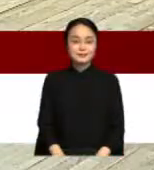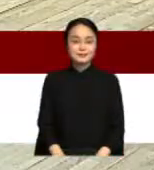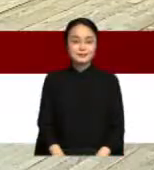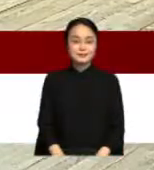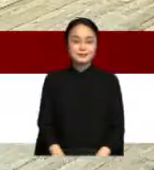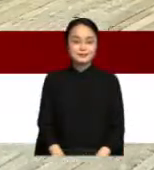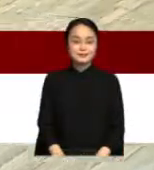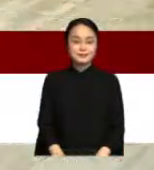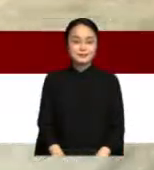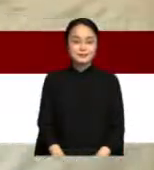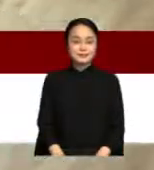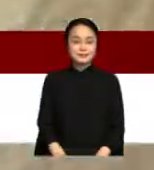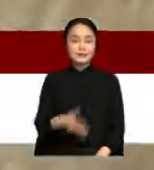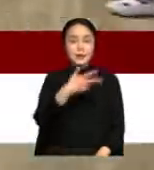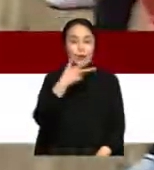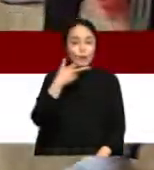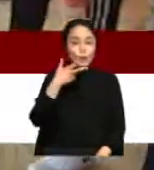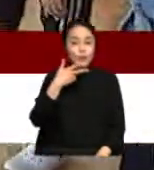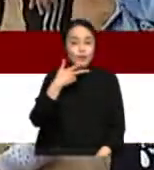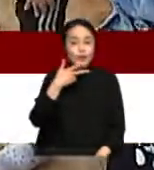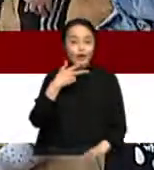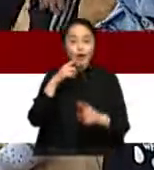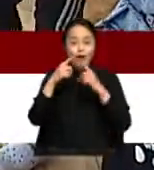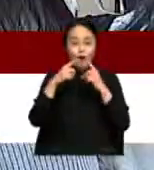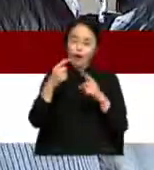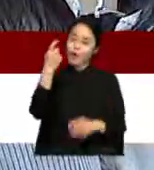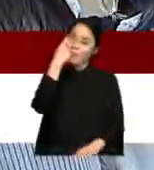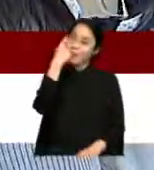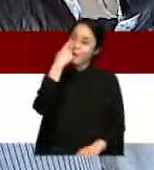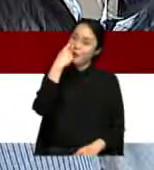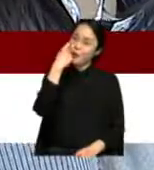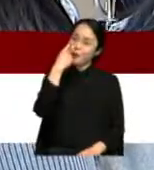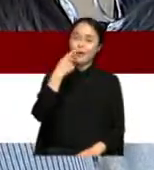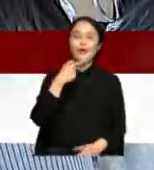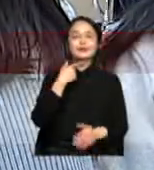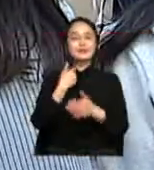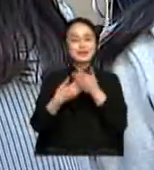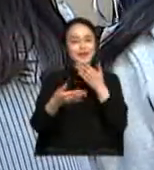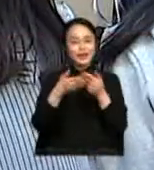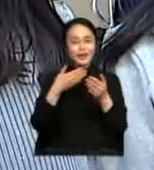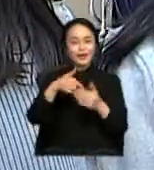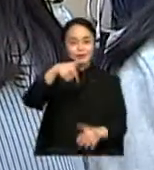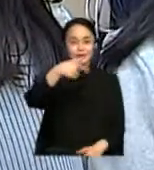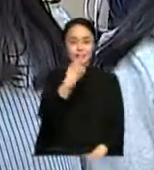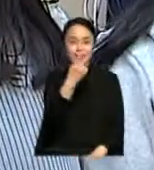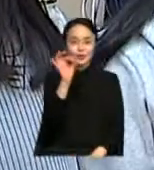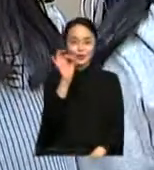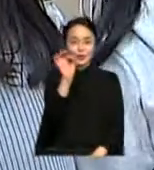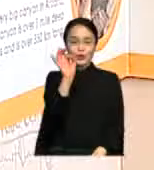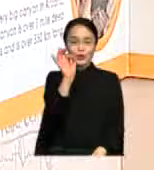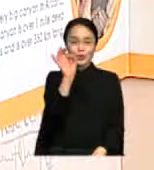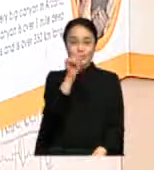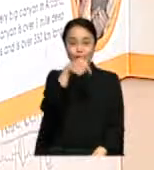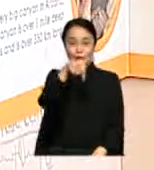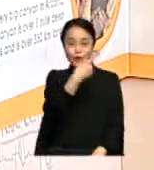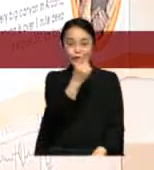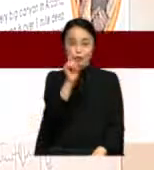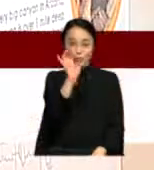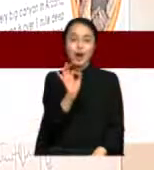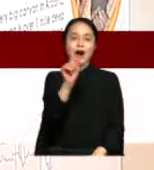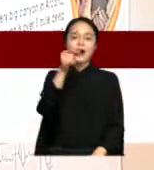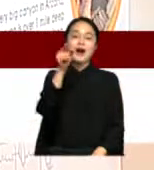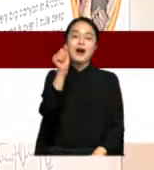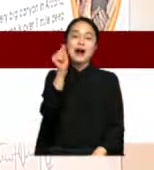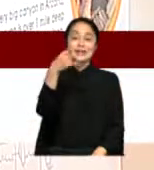수업과 이를 위한 준비 운동까지 모두 영어로 진행되는 이곳, 광희 영어 체험 센터입니다. 실제적으로 이렇게